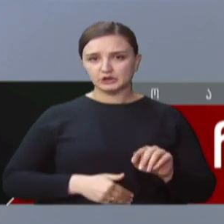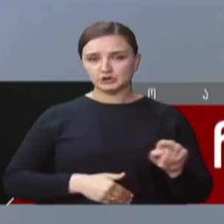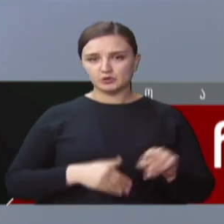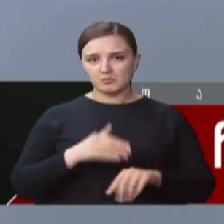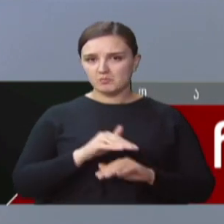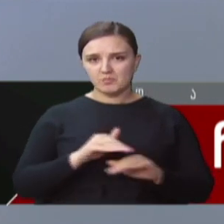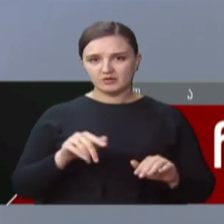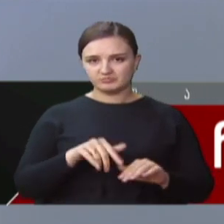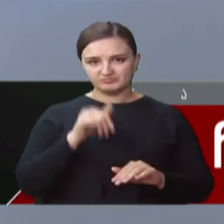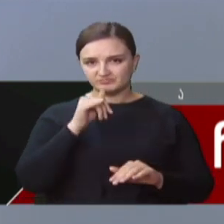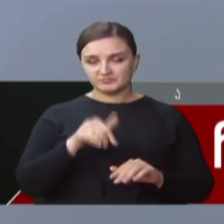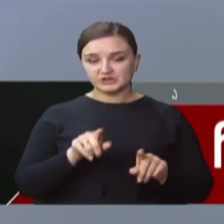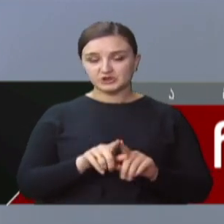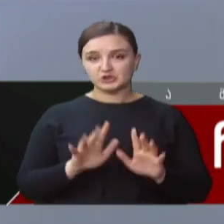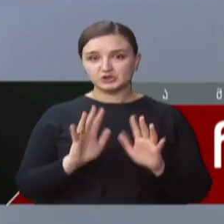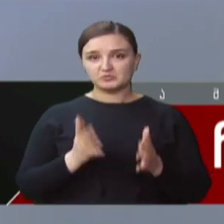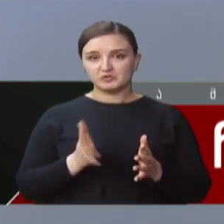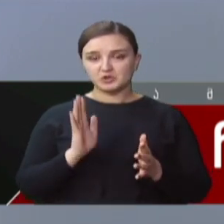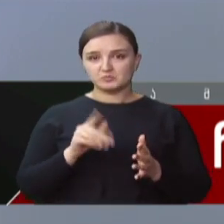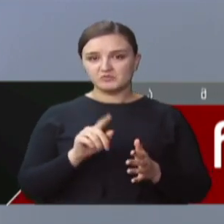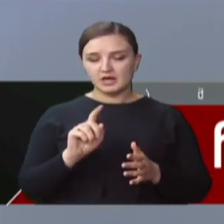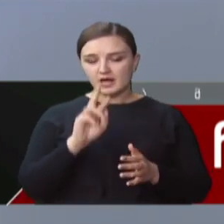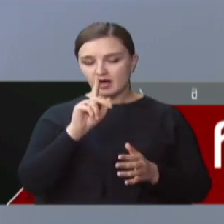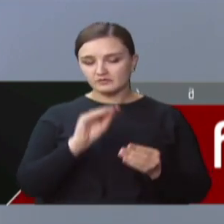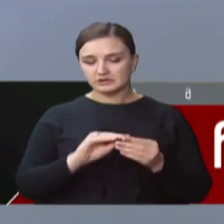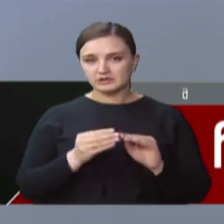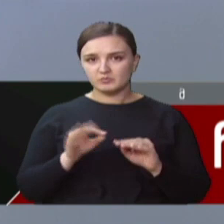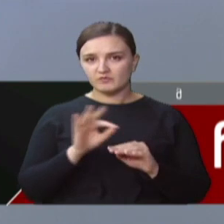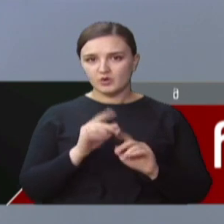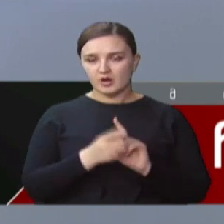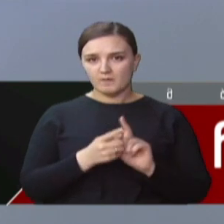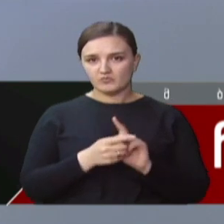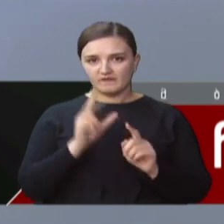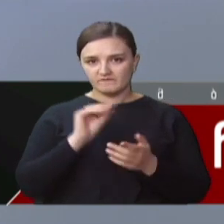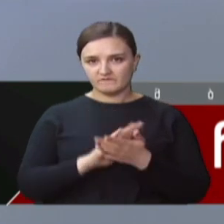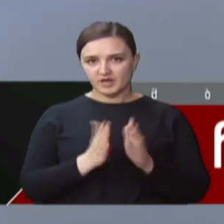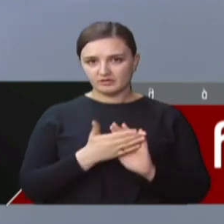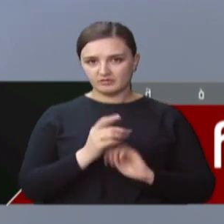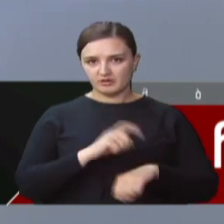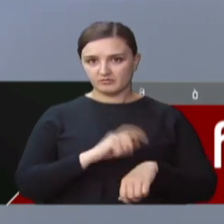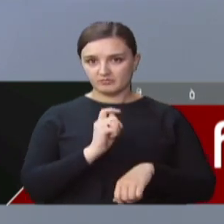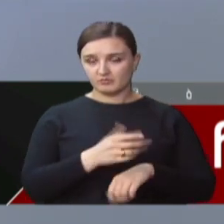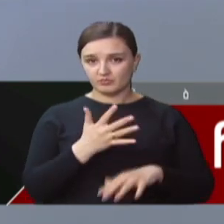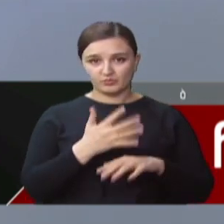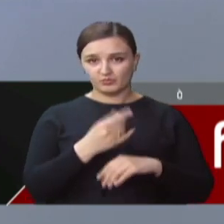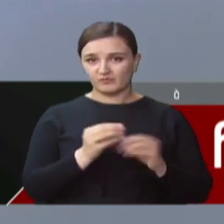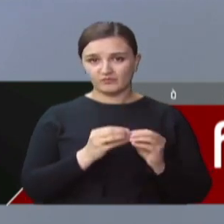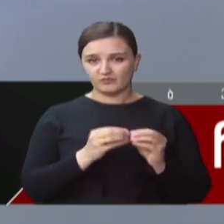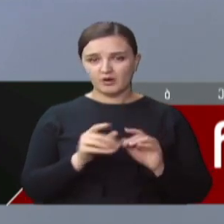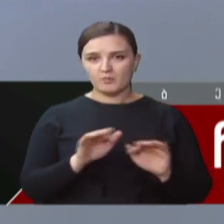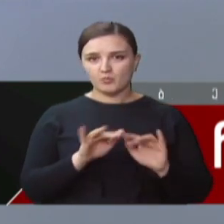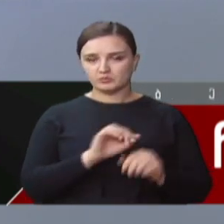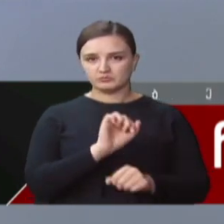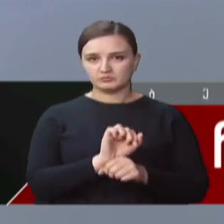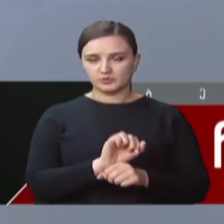ver daagmaqopilebs. Aset shemtkhovashi datsasebulebebs kharvezebis da dargveobis gamosasoreblad vada mietsemat tsinaamdeg shemtkhovashi funktsionirebis